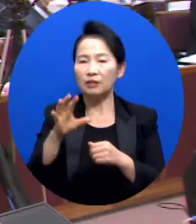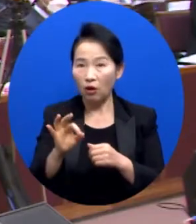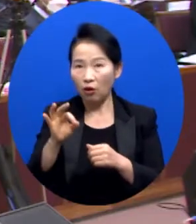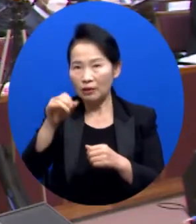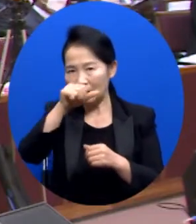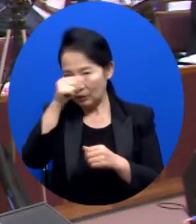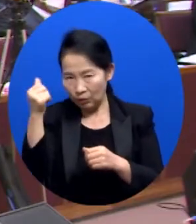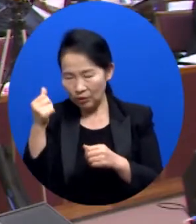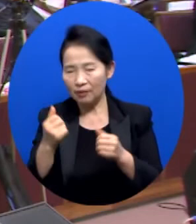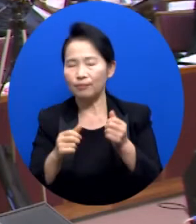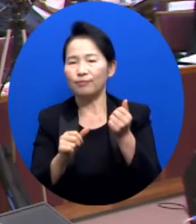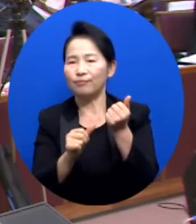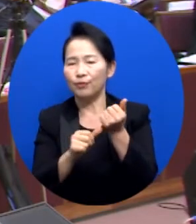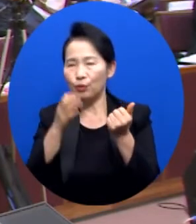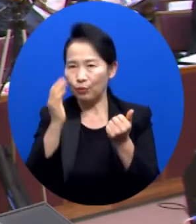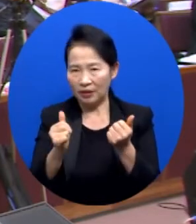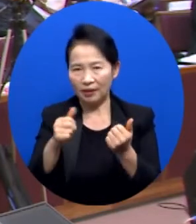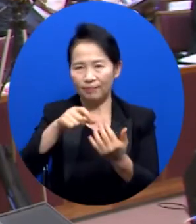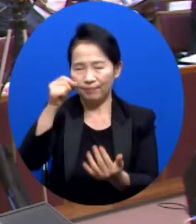부회장으로 선출 했습니다